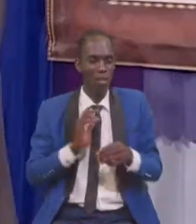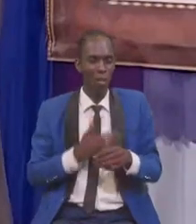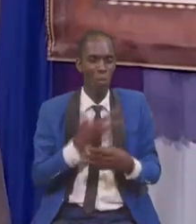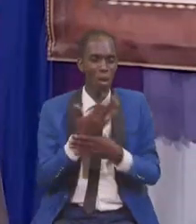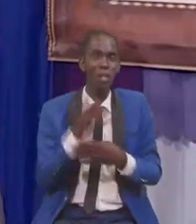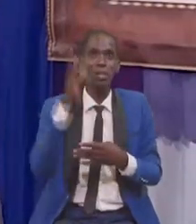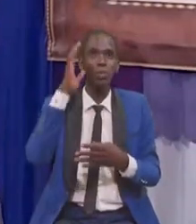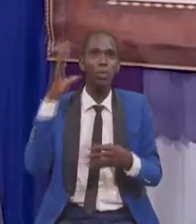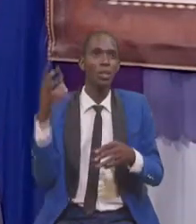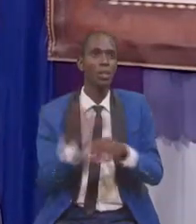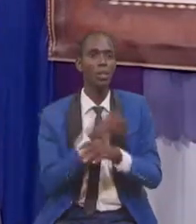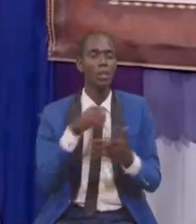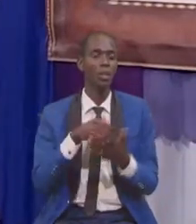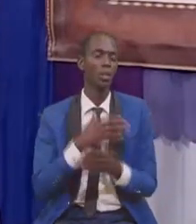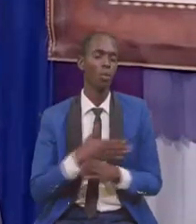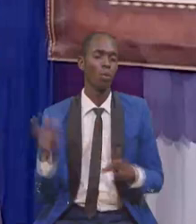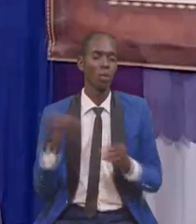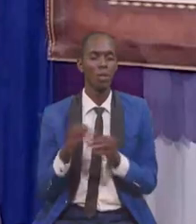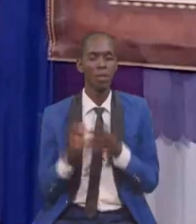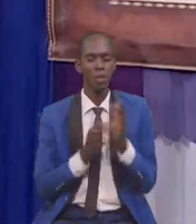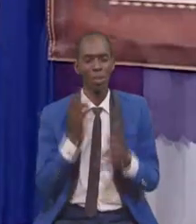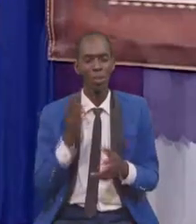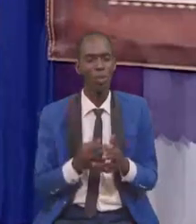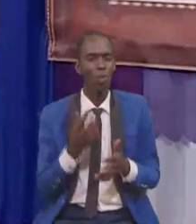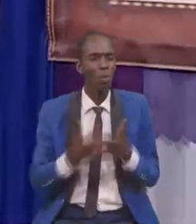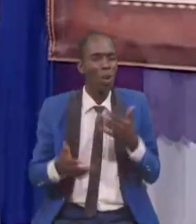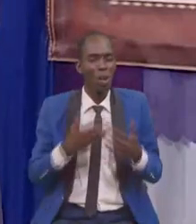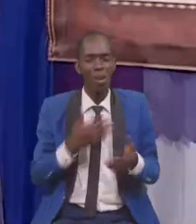tout ôter. L'ignorance dans l'adoration, il va tout ôter.